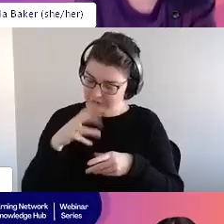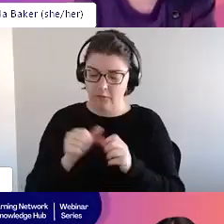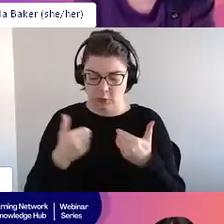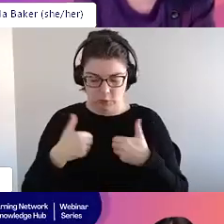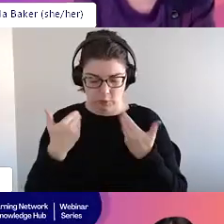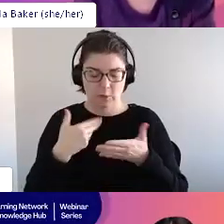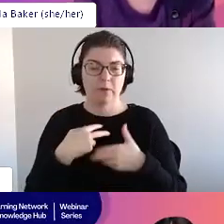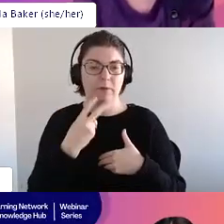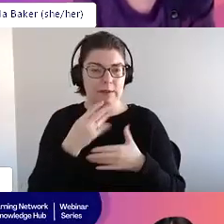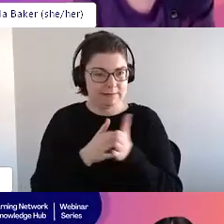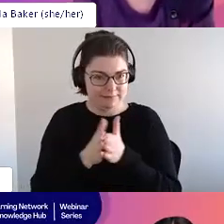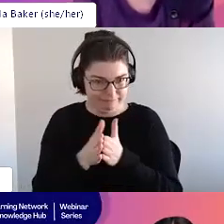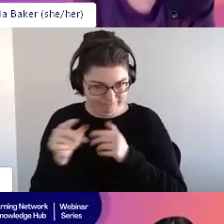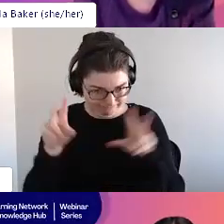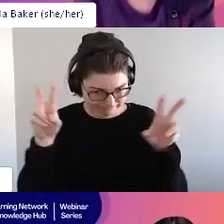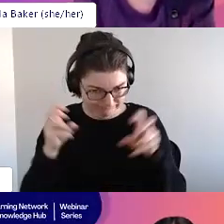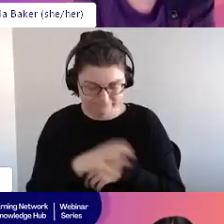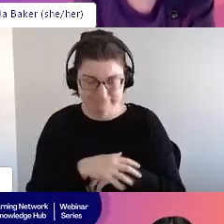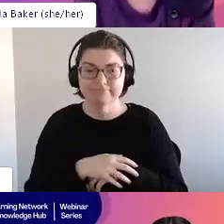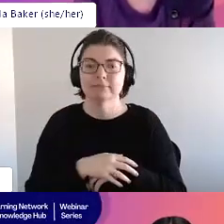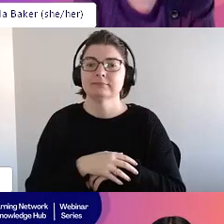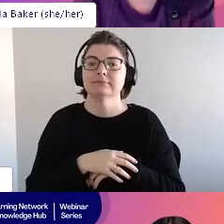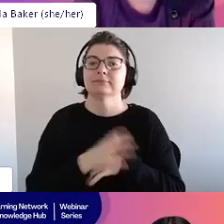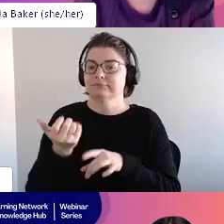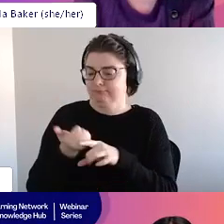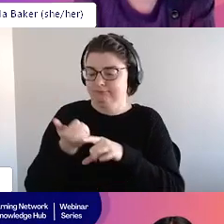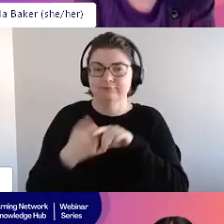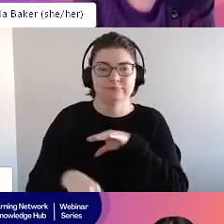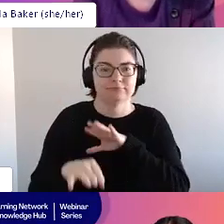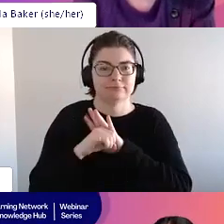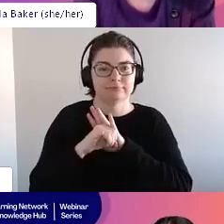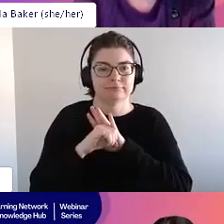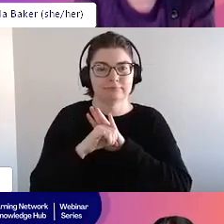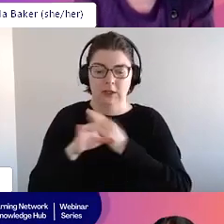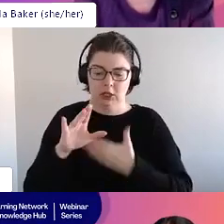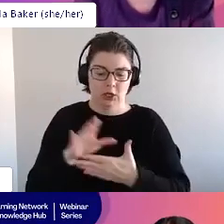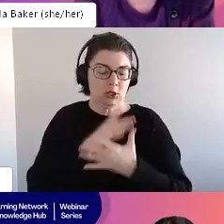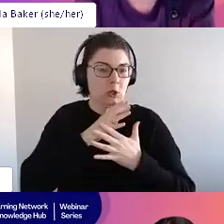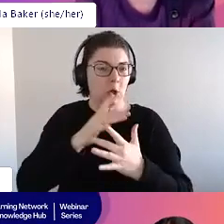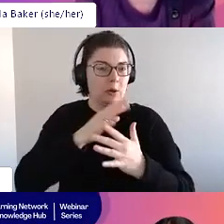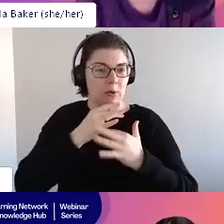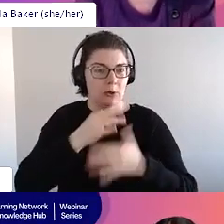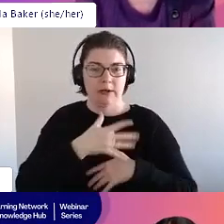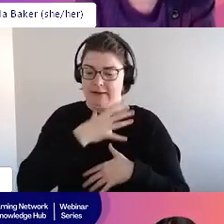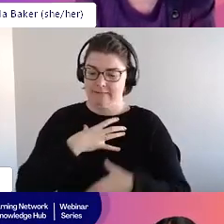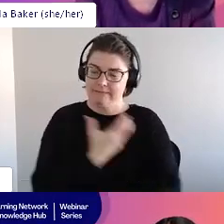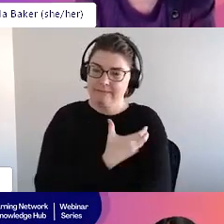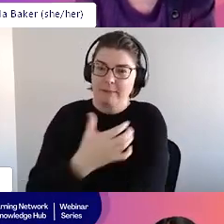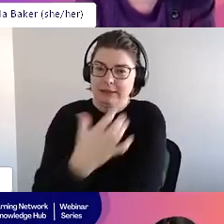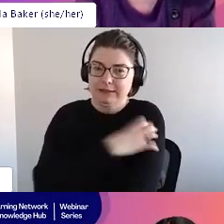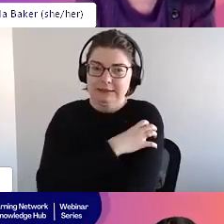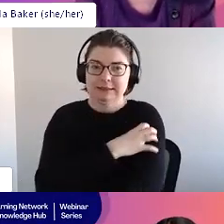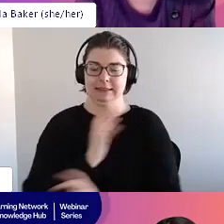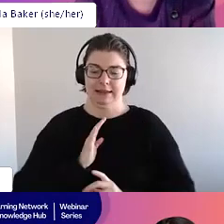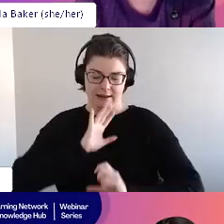fait aussi partie de l'initiative voix des jeunes et elle s'identifie comme une féministe